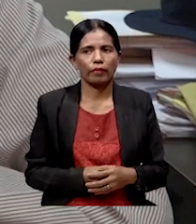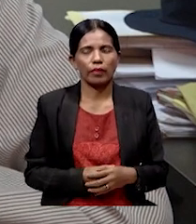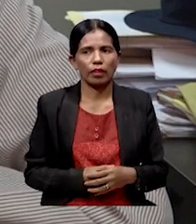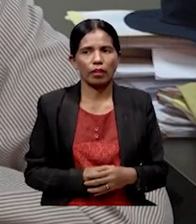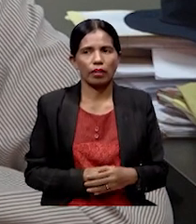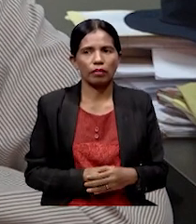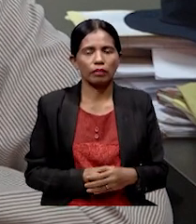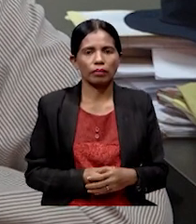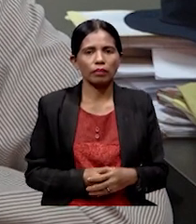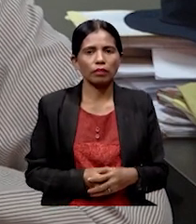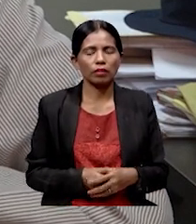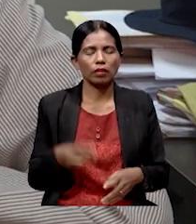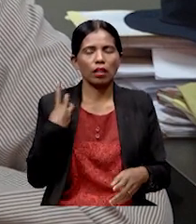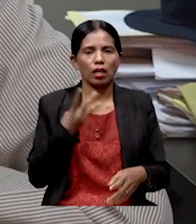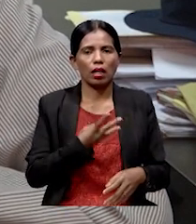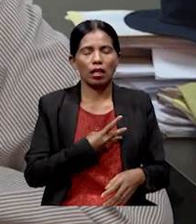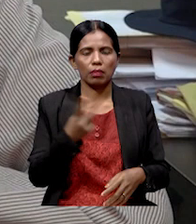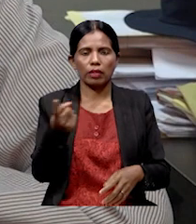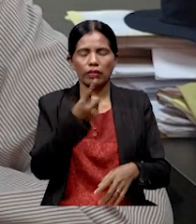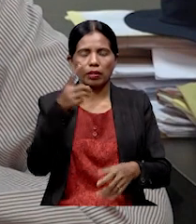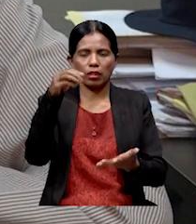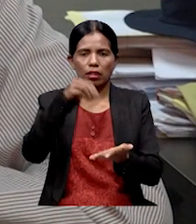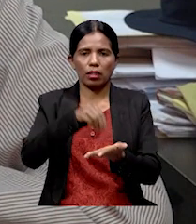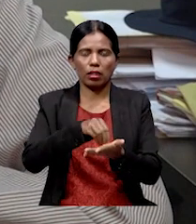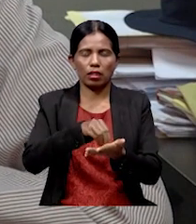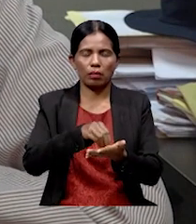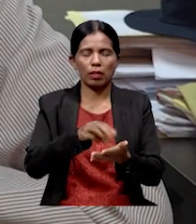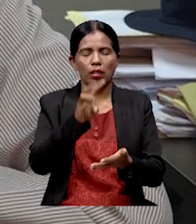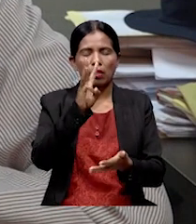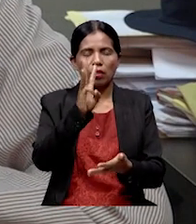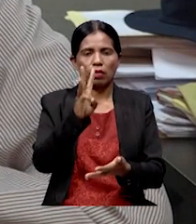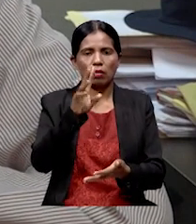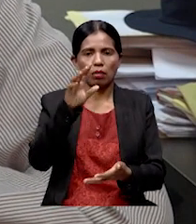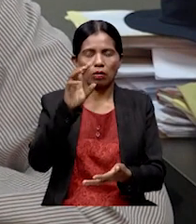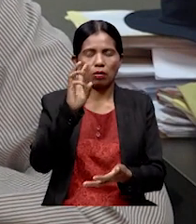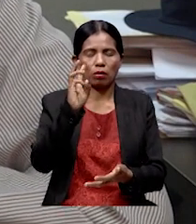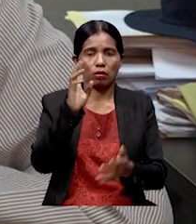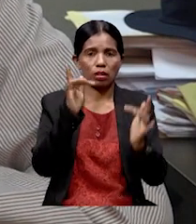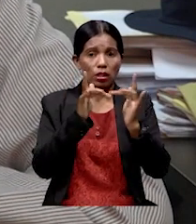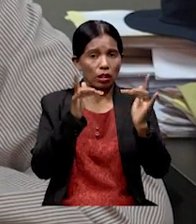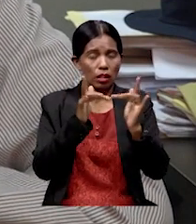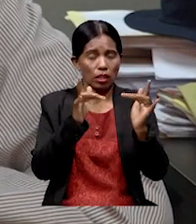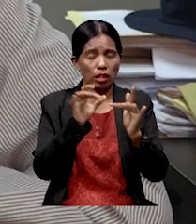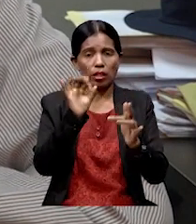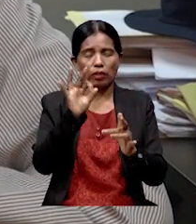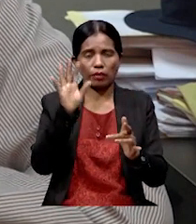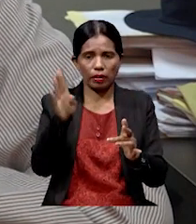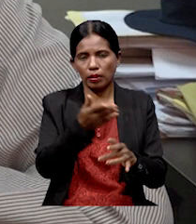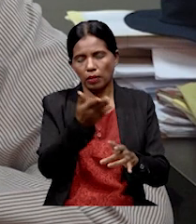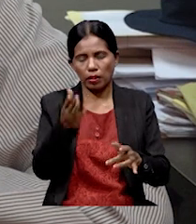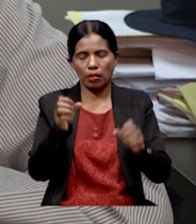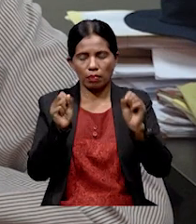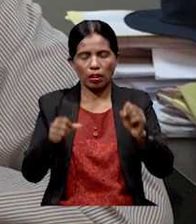ulina fix nabe, amin sempat tau iha aminia website Facebook itu buat sih bela